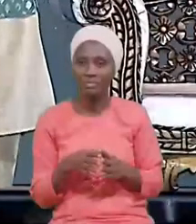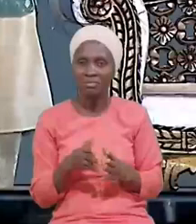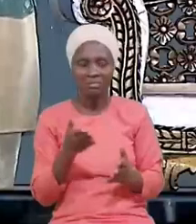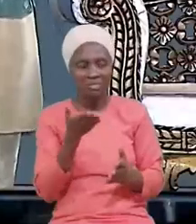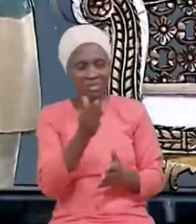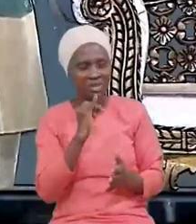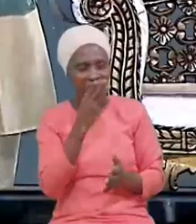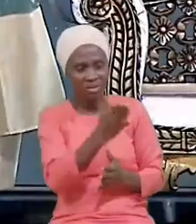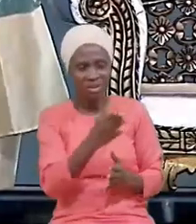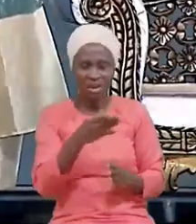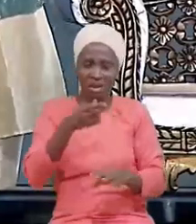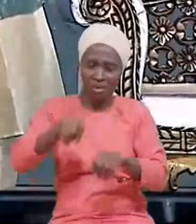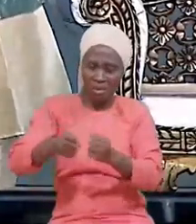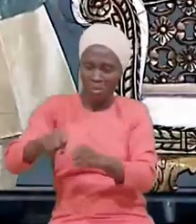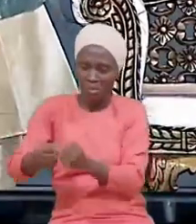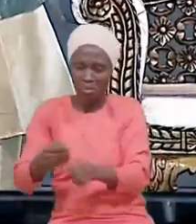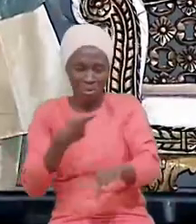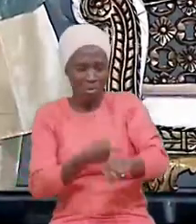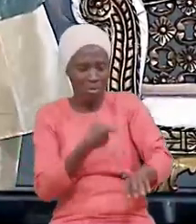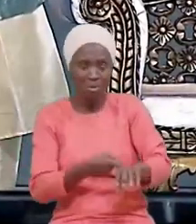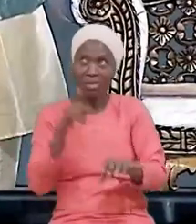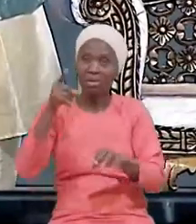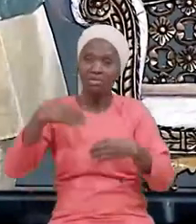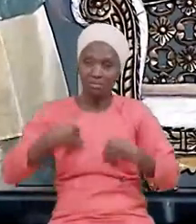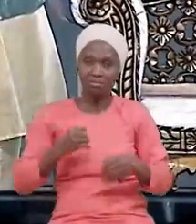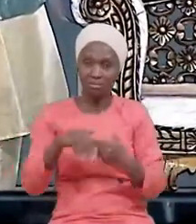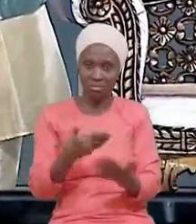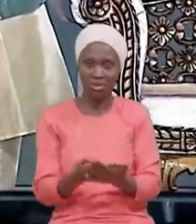S'agit-il des os fracturés, il les guérit tous.